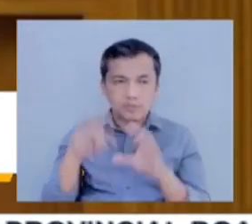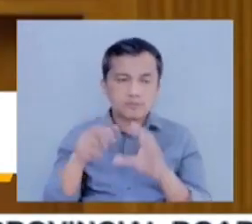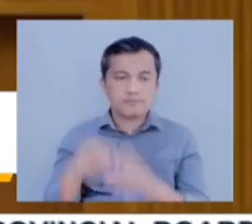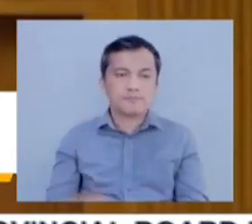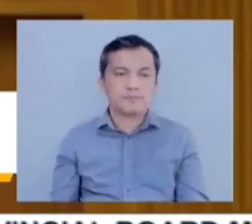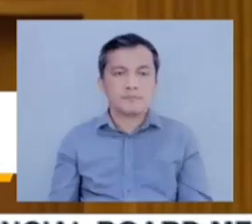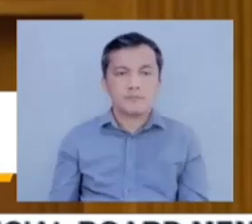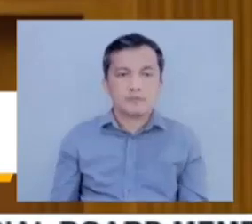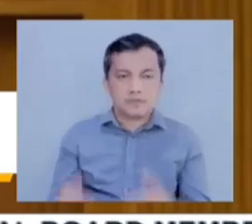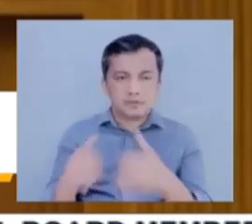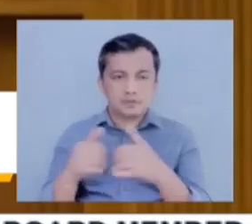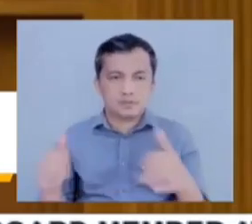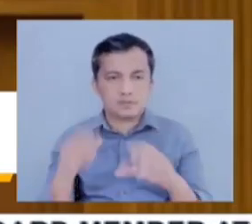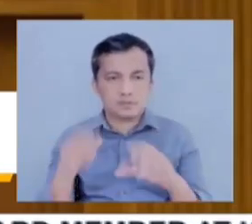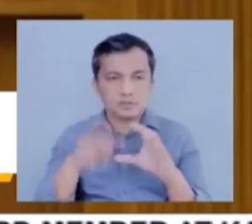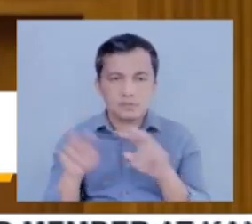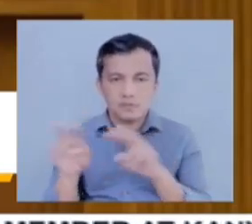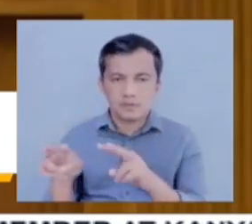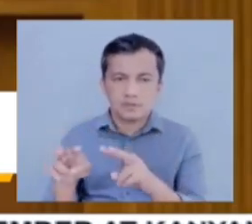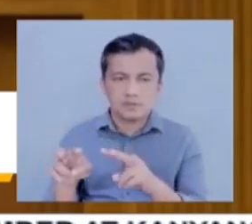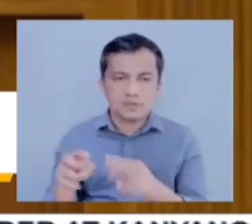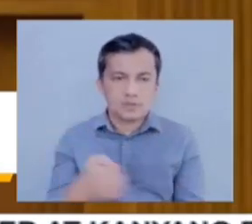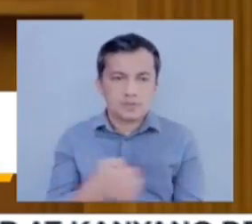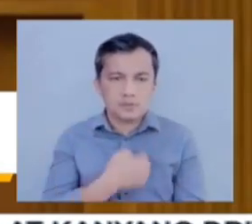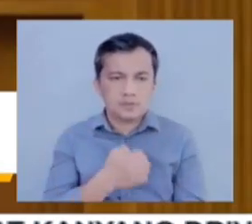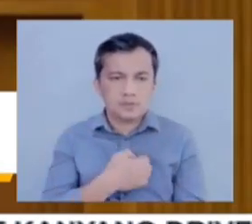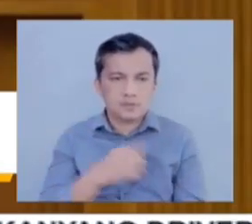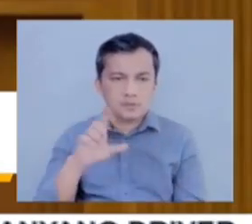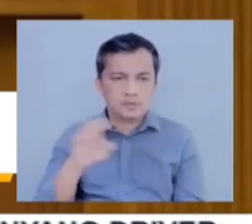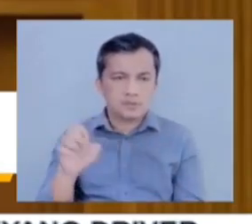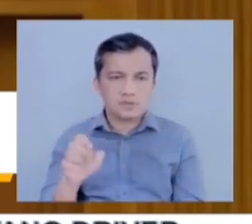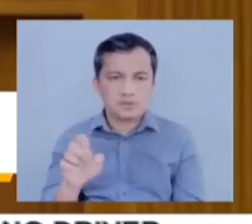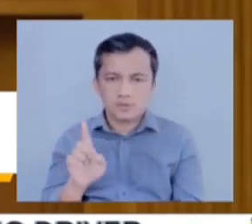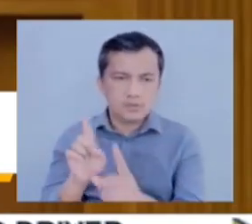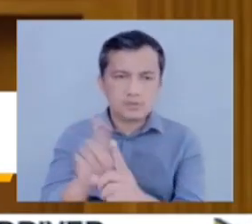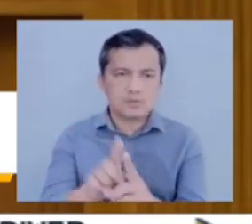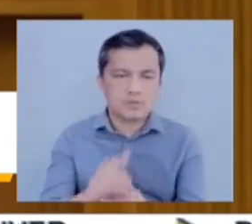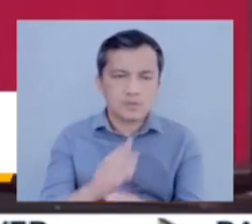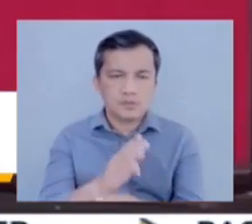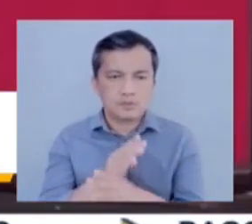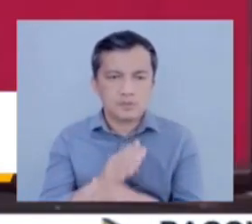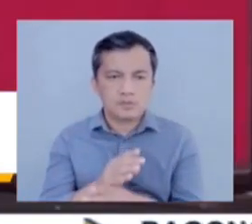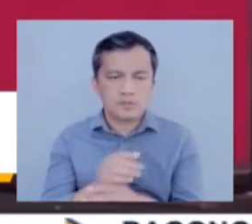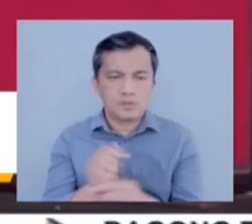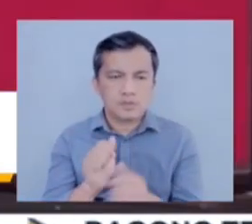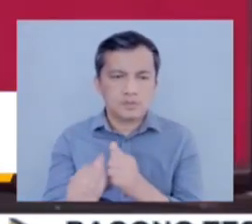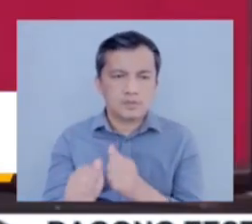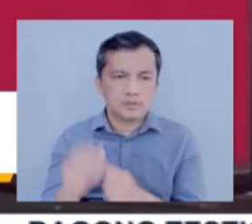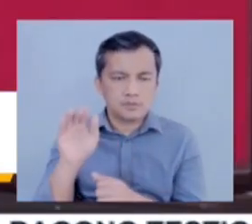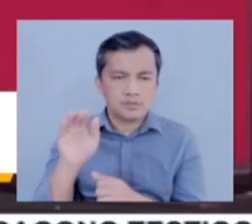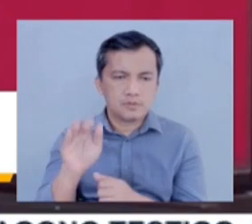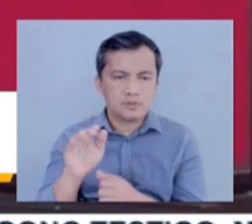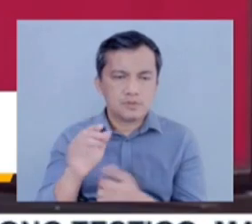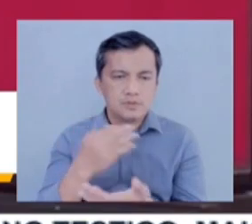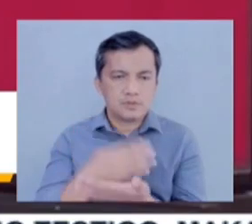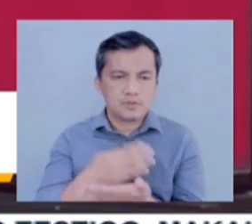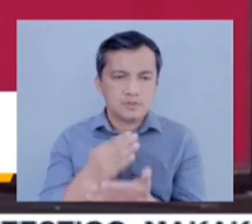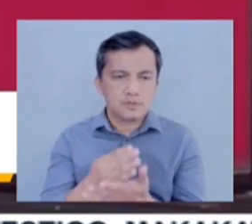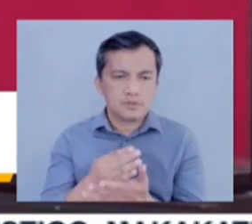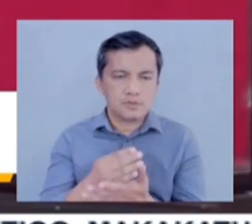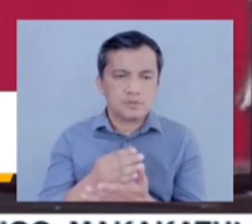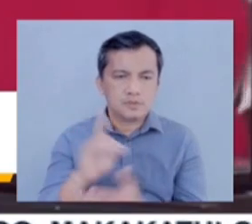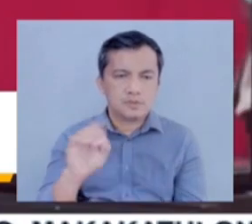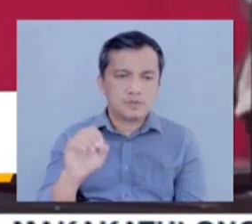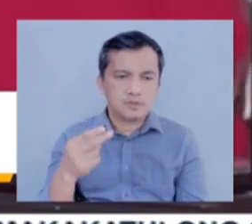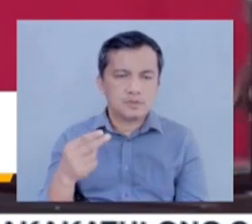na rin napansin ang bugso ng emosyon ni Lee nang subukan niyang pigilan ang paglusot ng panukalang pondo ng Department of Health sa plenaryo,